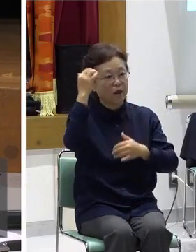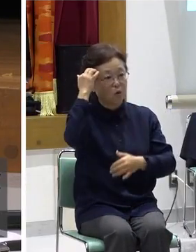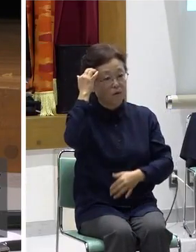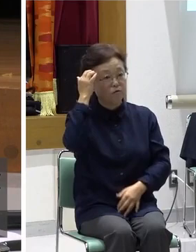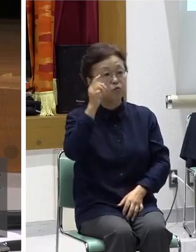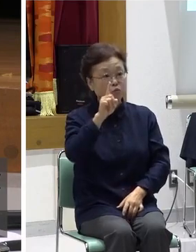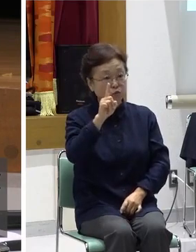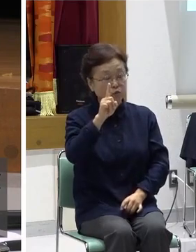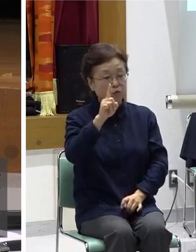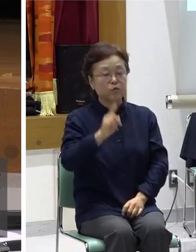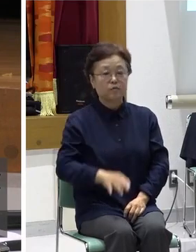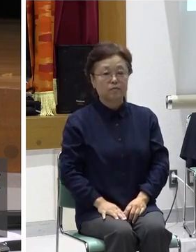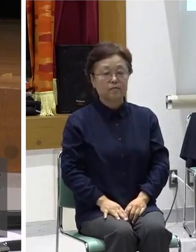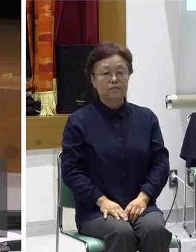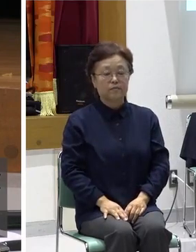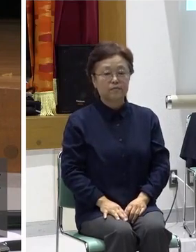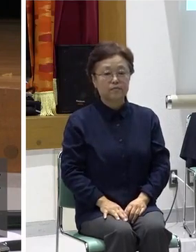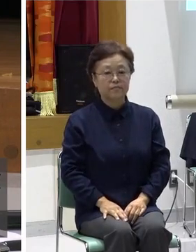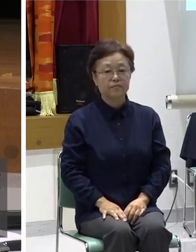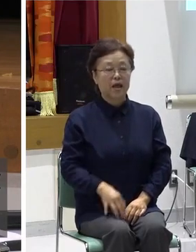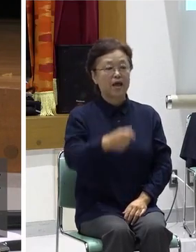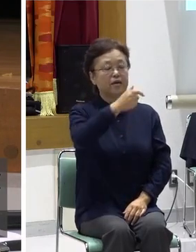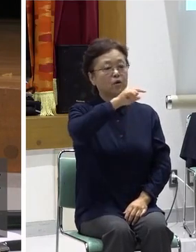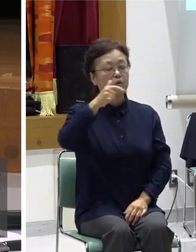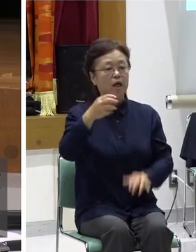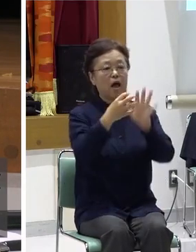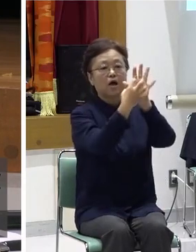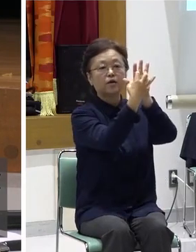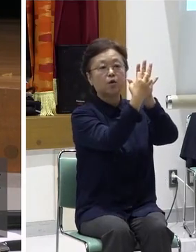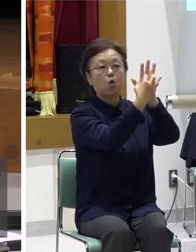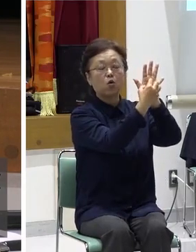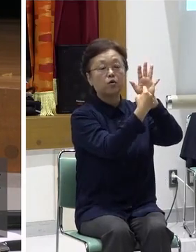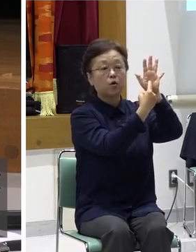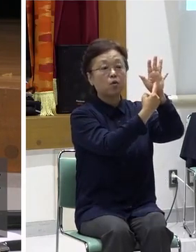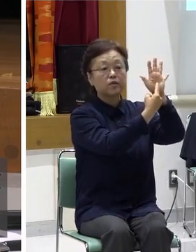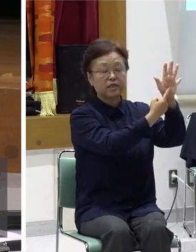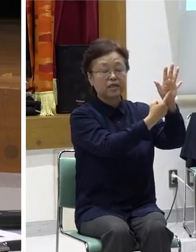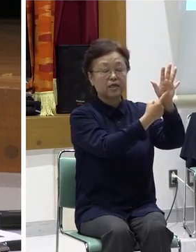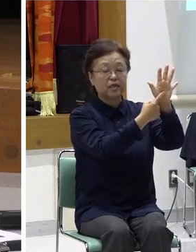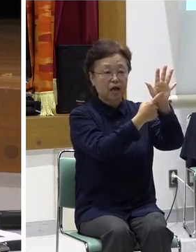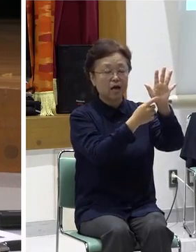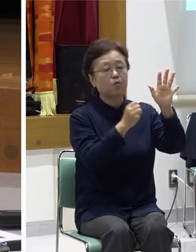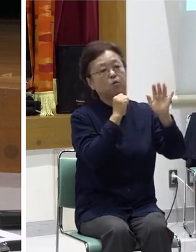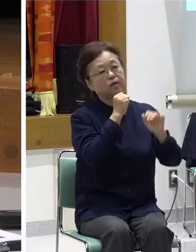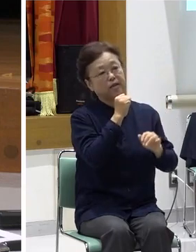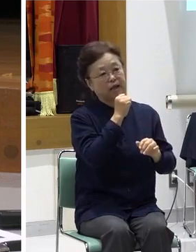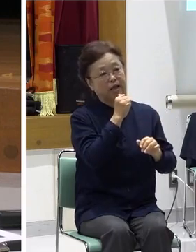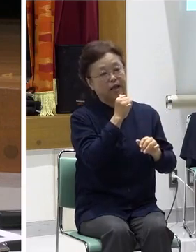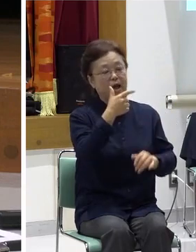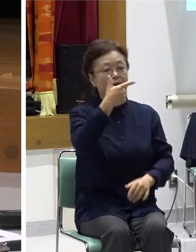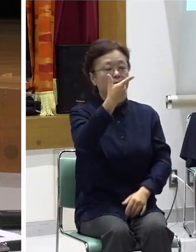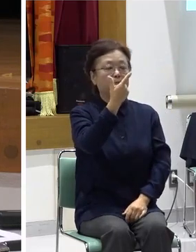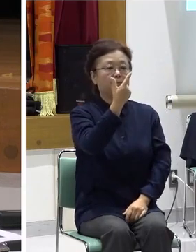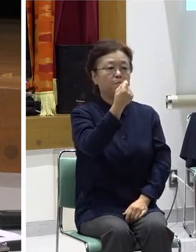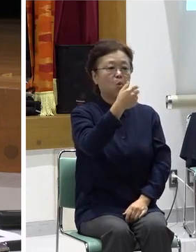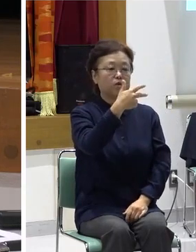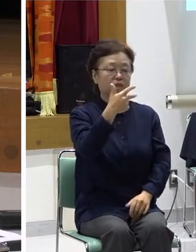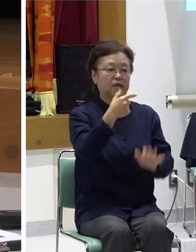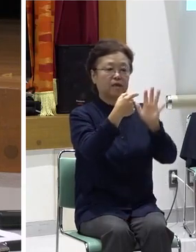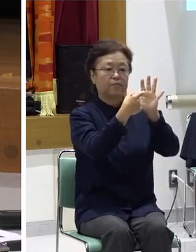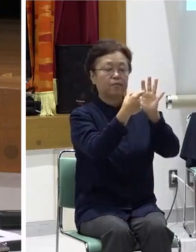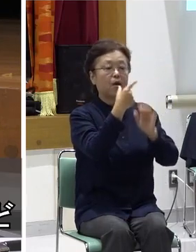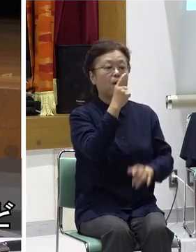な表記がやっぱり不十分かなっていうのはちょっとあるかと思うんです。文字であったりとか、あ